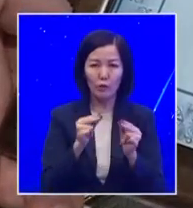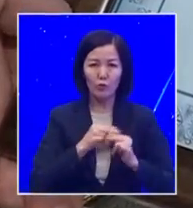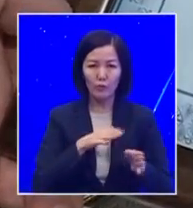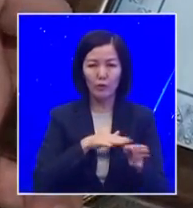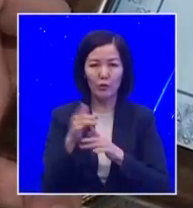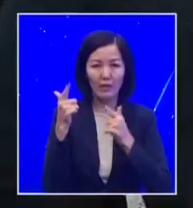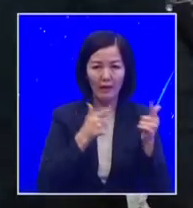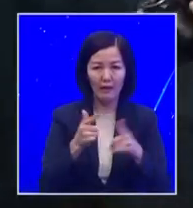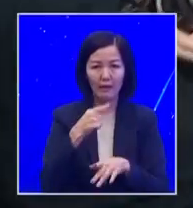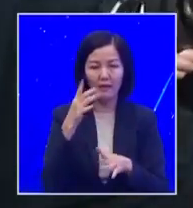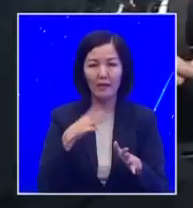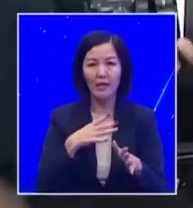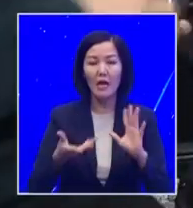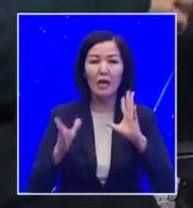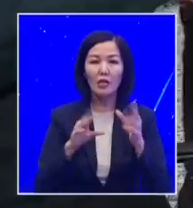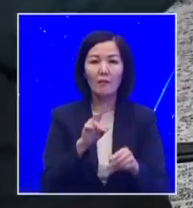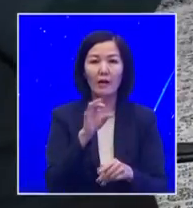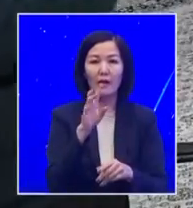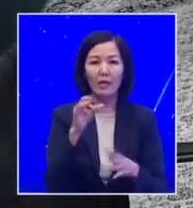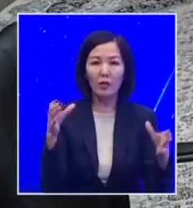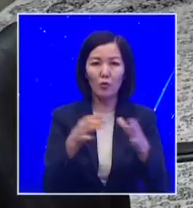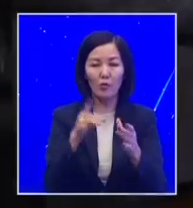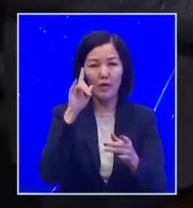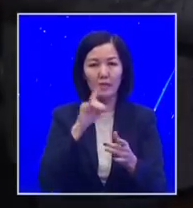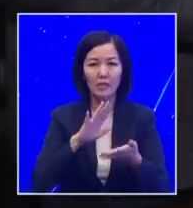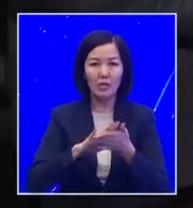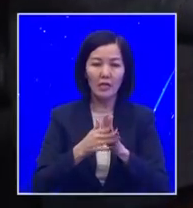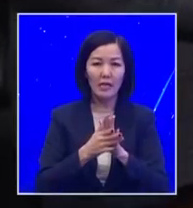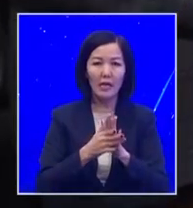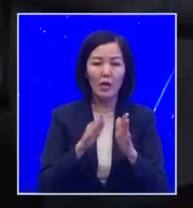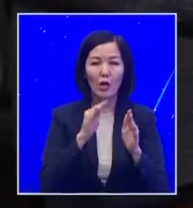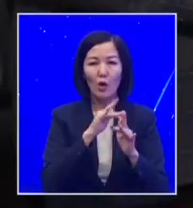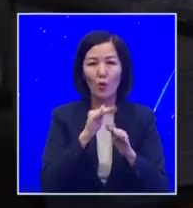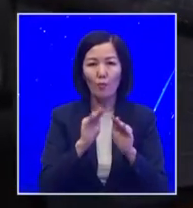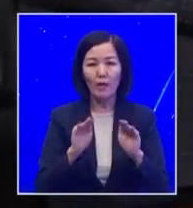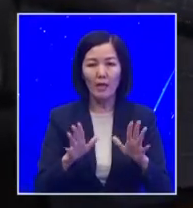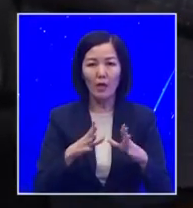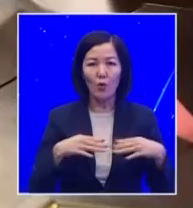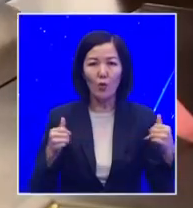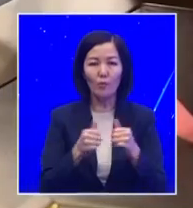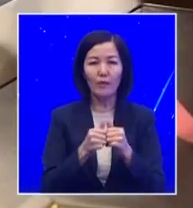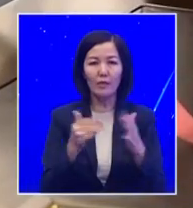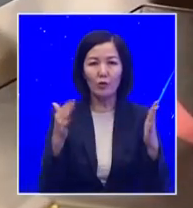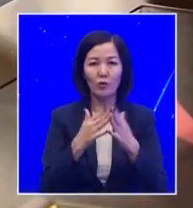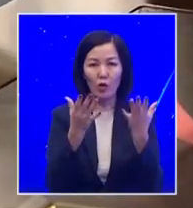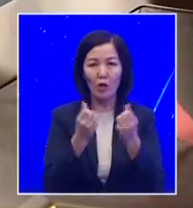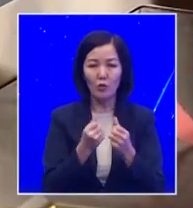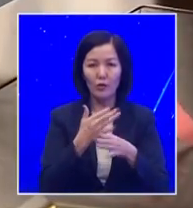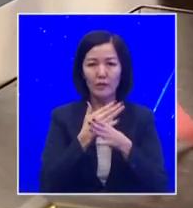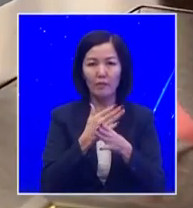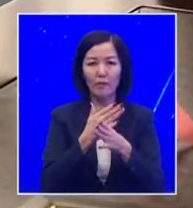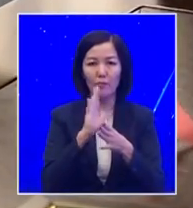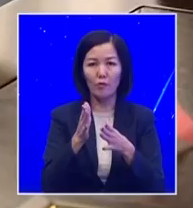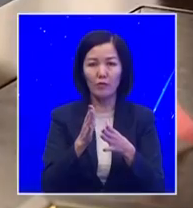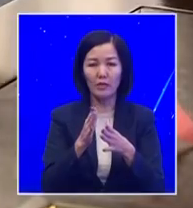істеуге даяр екендігін атап өтті. Жалпы қарекет тобы еліміздегі жағдайы төмен және көпбалалы отбасылардың баспаналы болуына себепкер болып